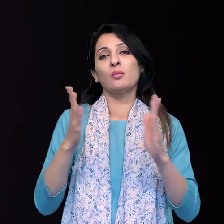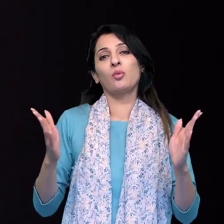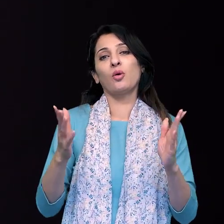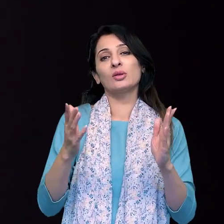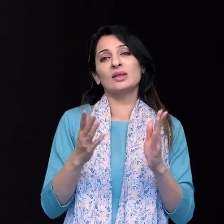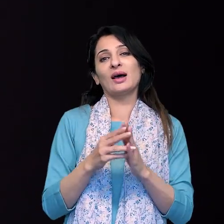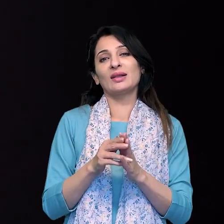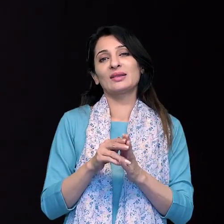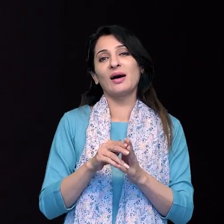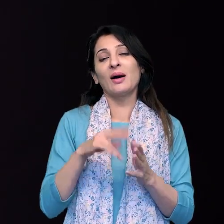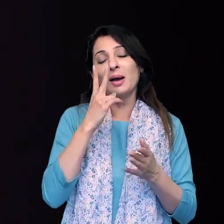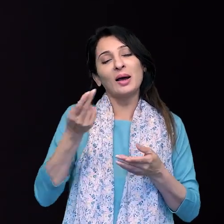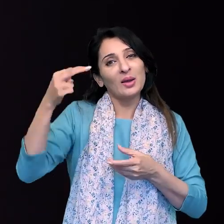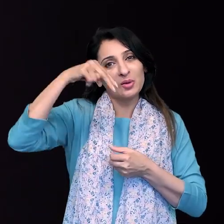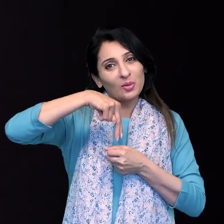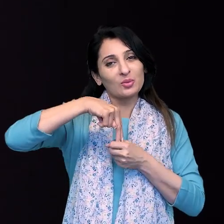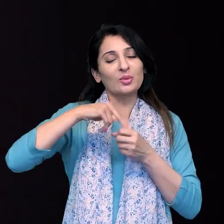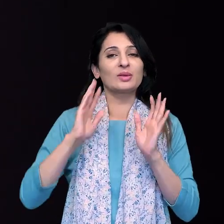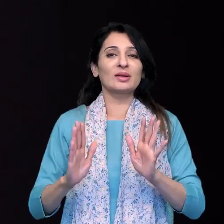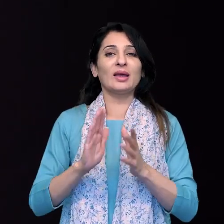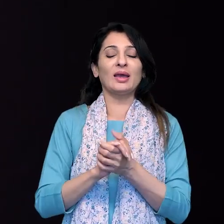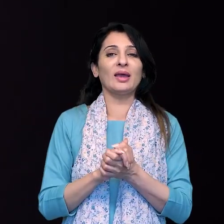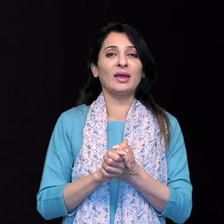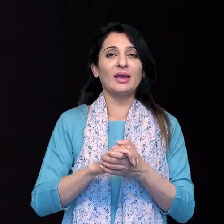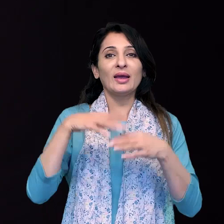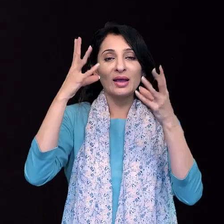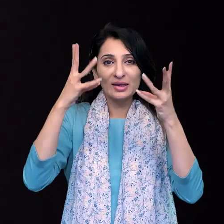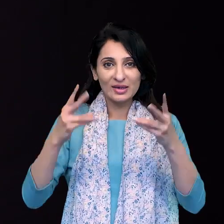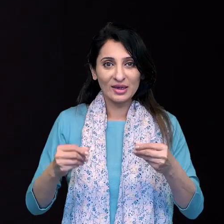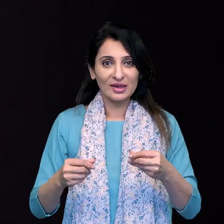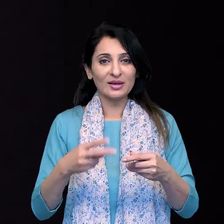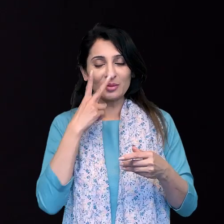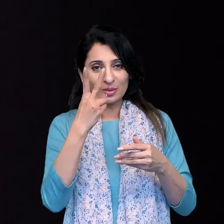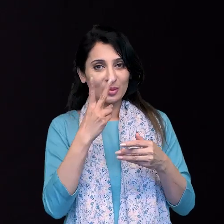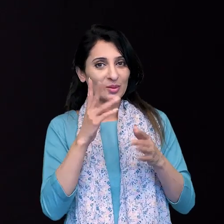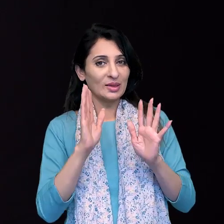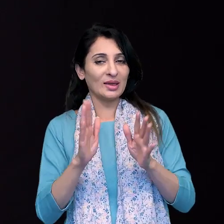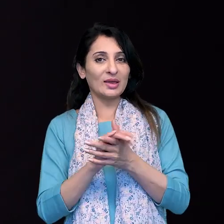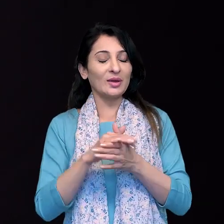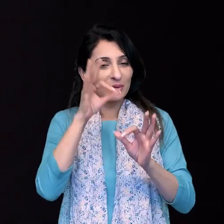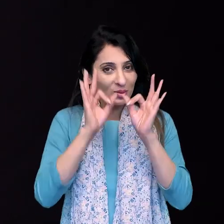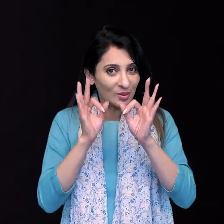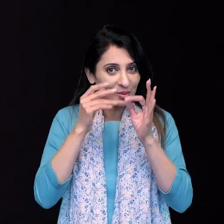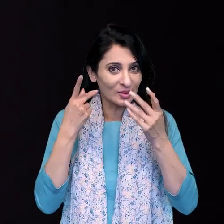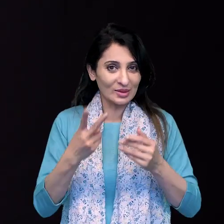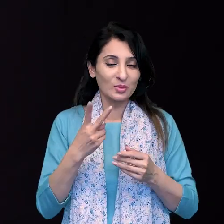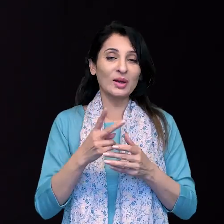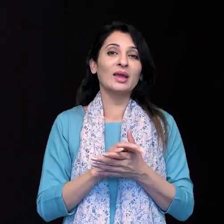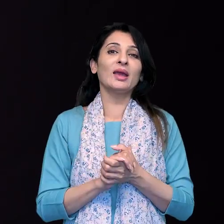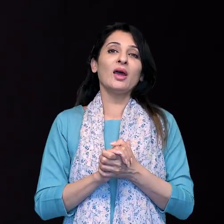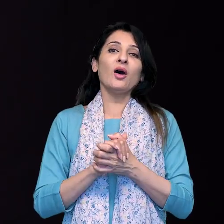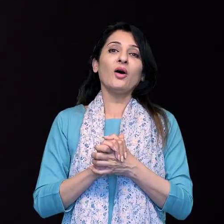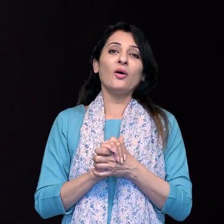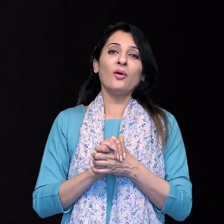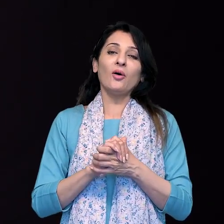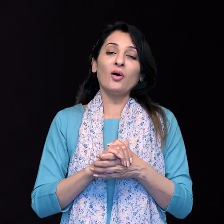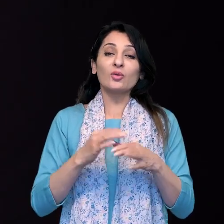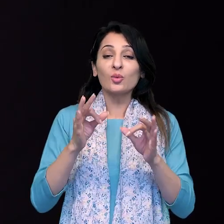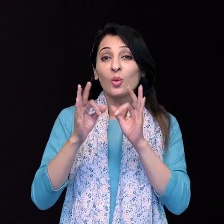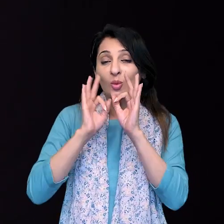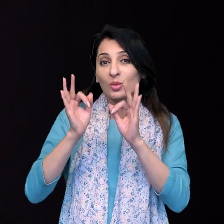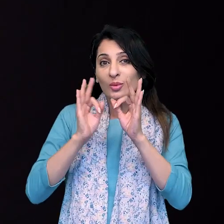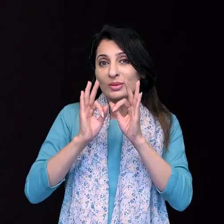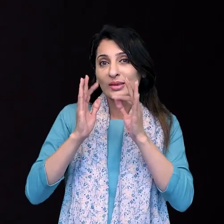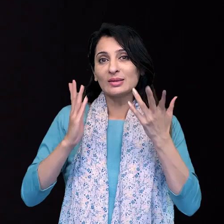इज रियली द न्यू ऑयल. Try and take data-backed decisions. Encourage businesses that you are part of to take